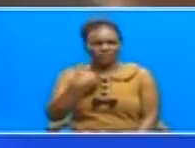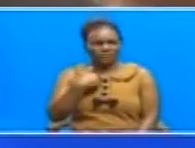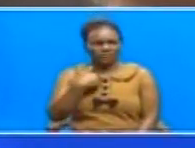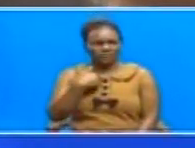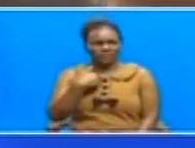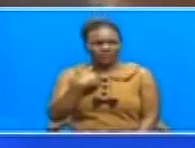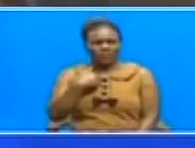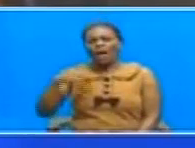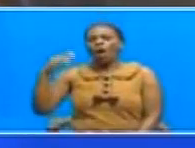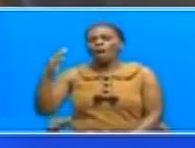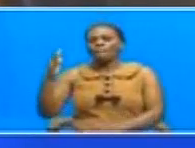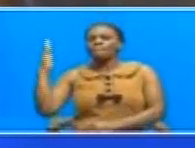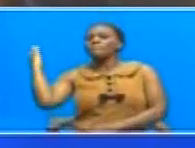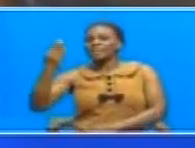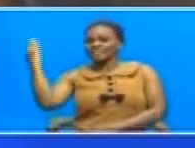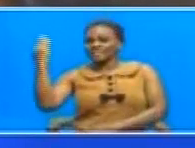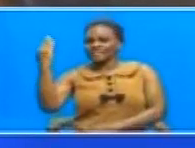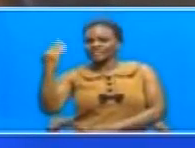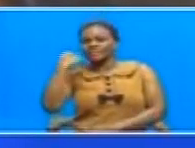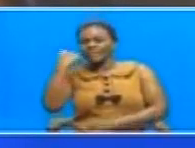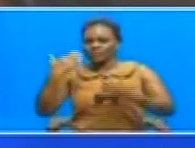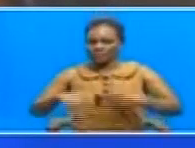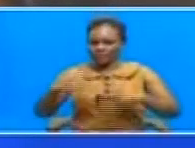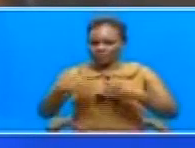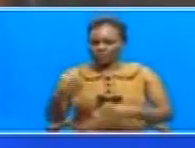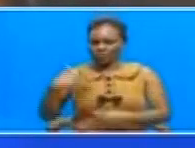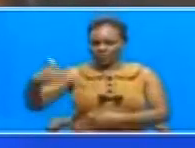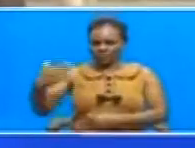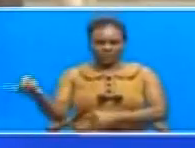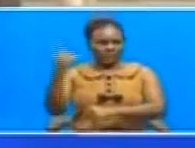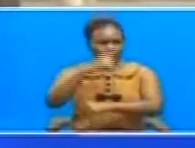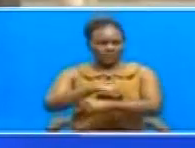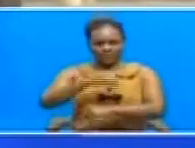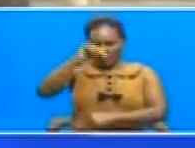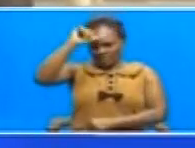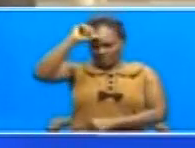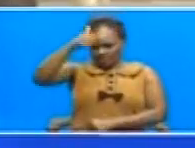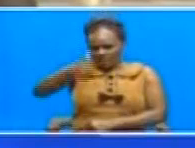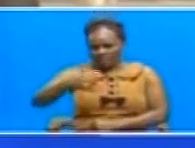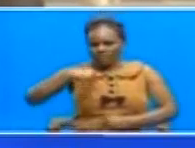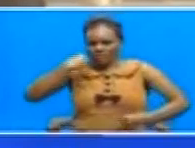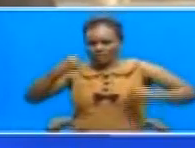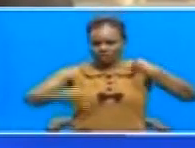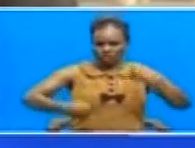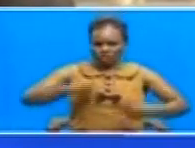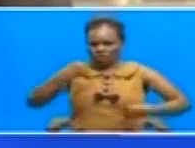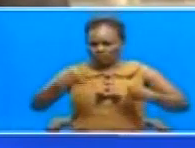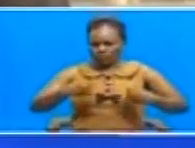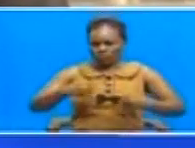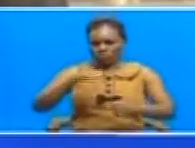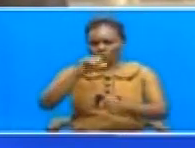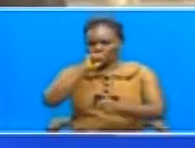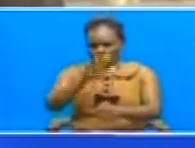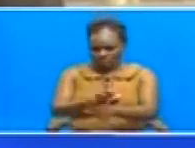almost every day to get better. Kipono was a bright, joyful and promising young